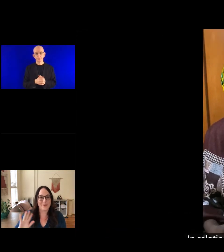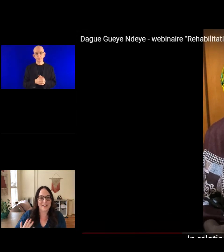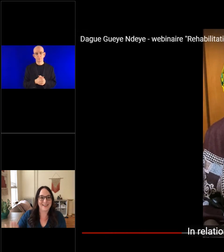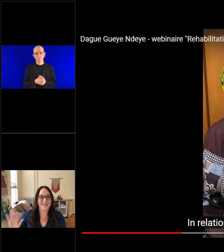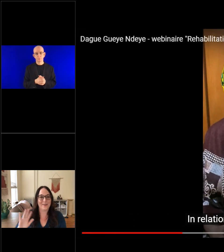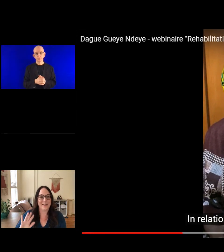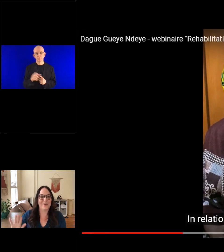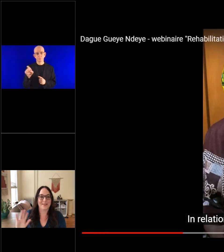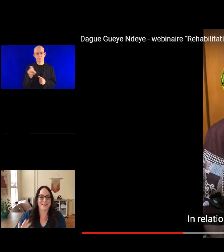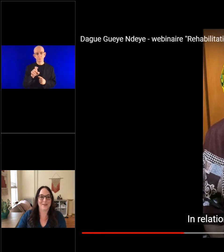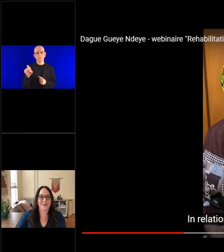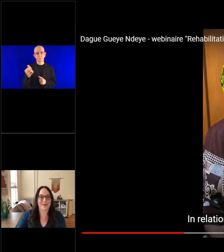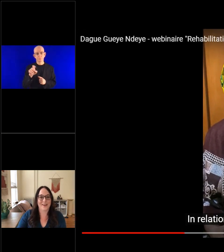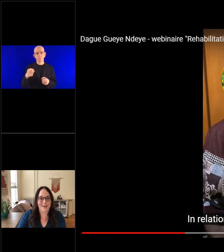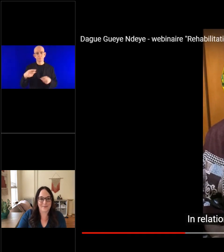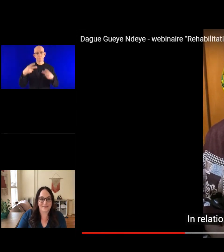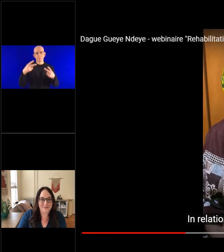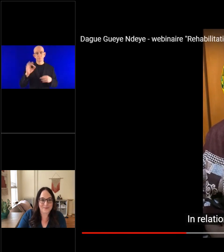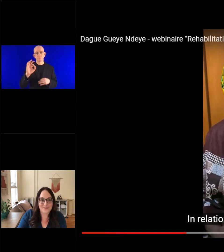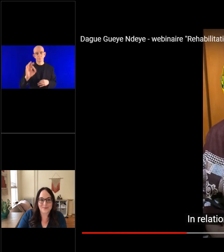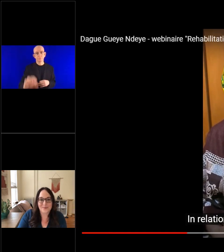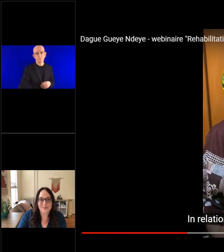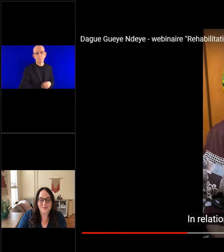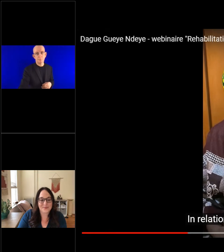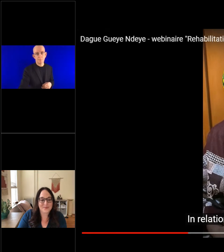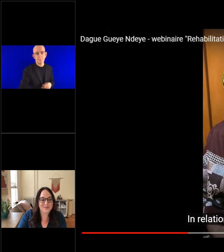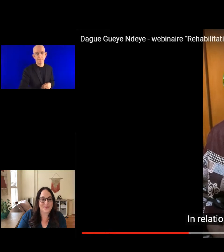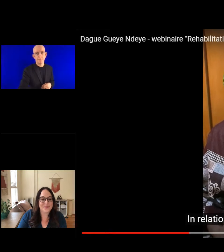mouse moving, we'll be able to see what's going on.